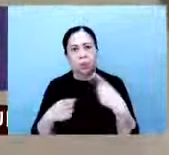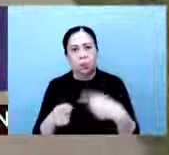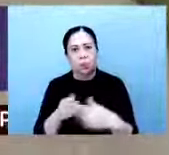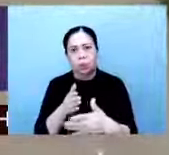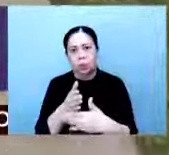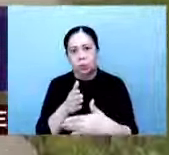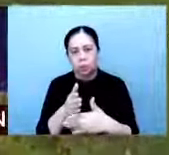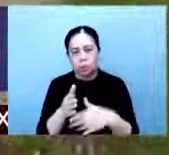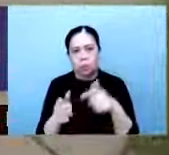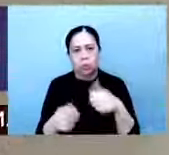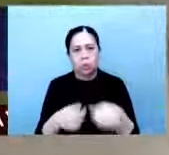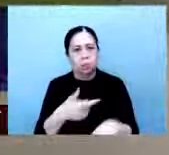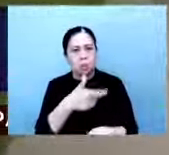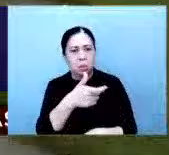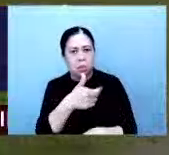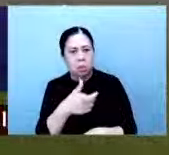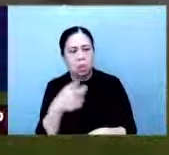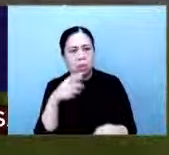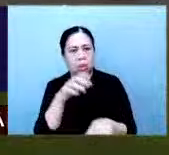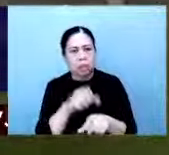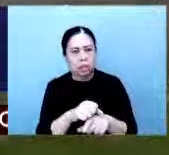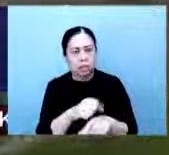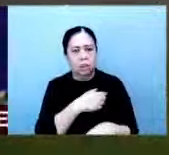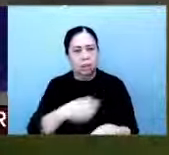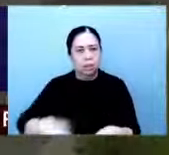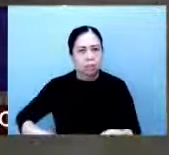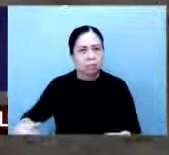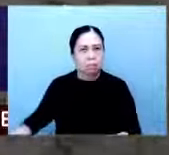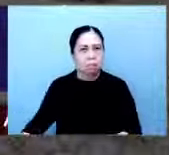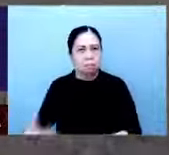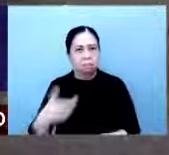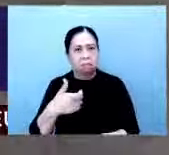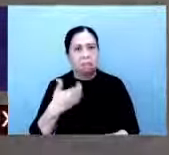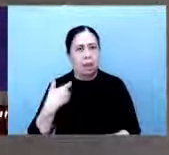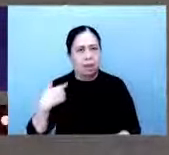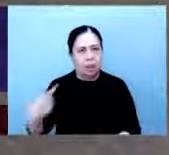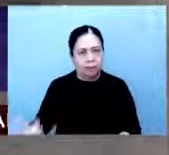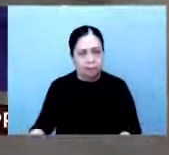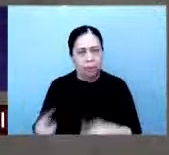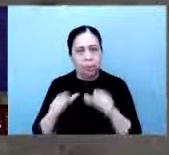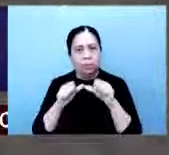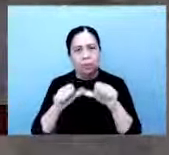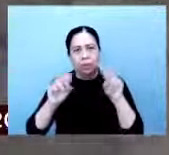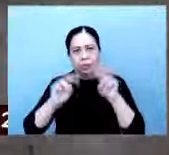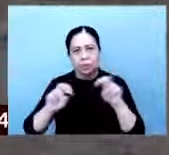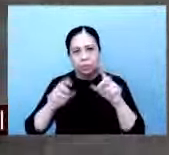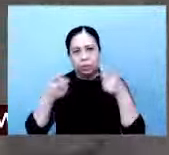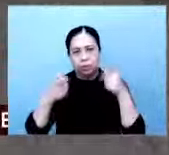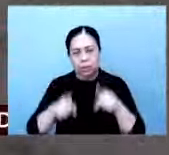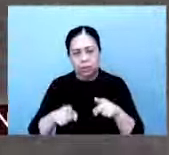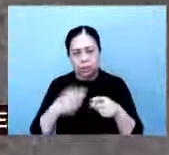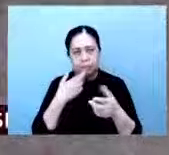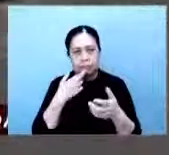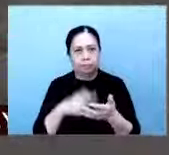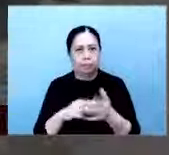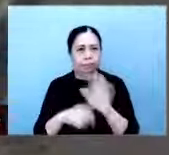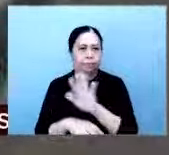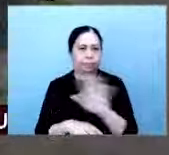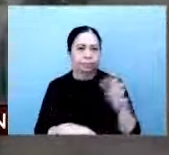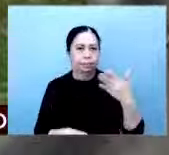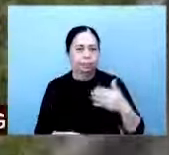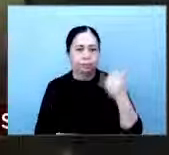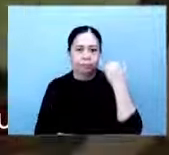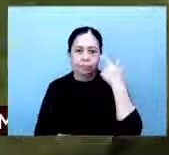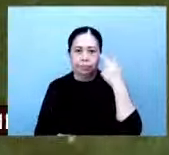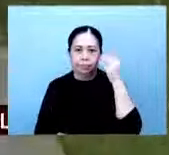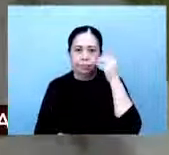namaril ang driver natagpuan sa Passenger Seat ang baril ng suspect patuloy naman ang imbestigasyon sa pangyayari nagbabalita mula sa frontline Gerard de